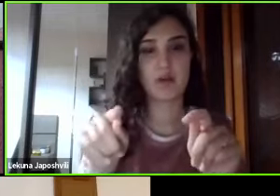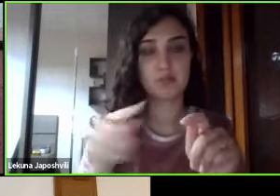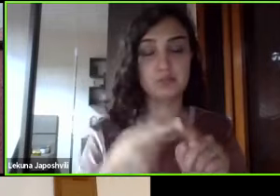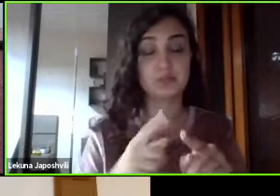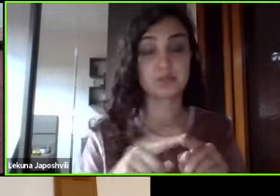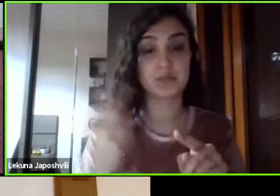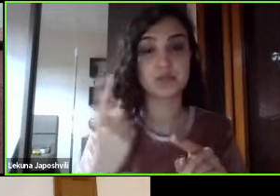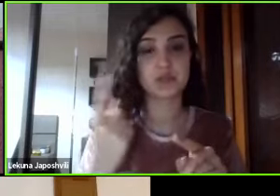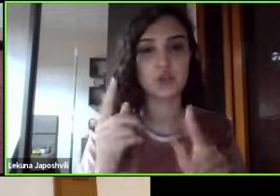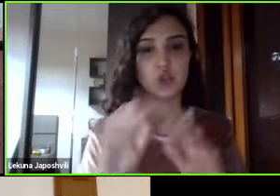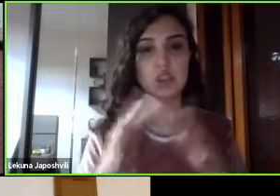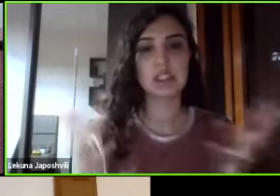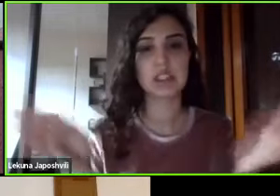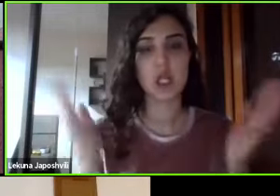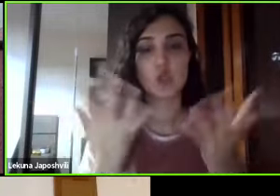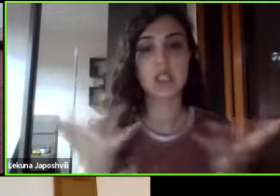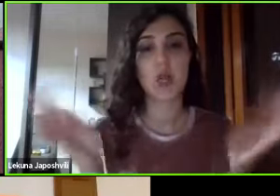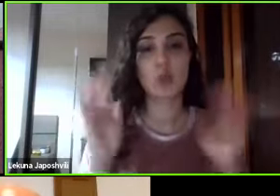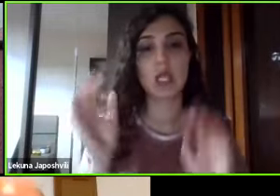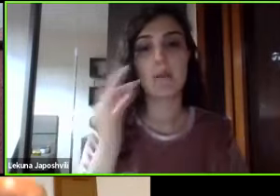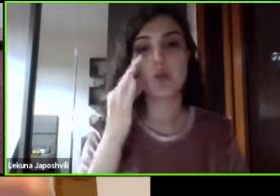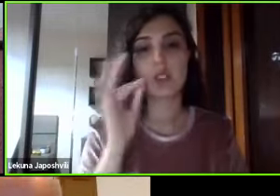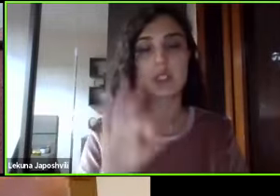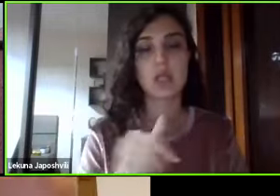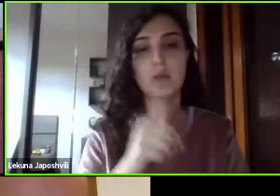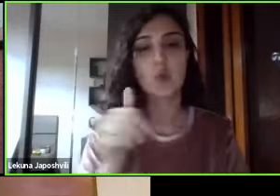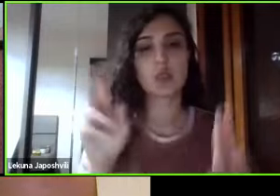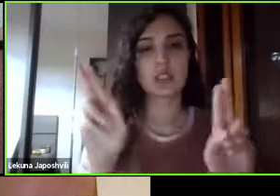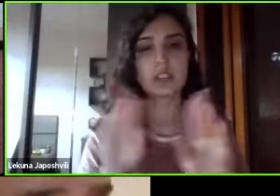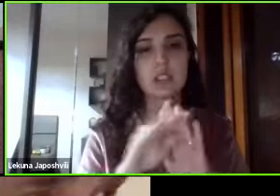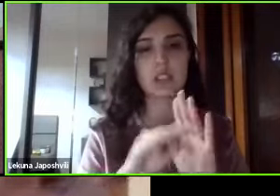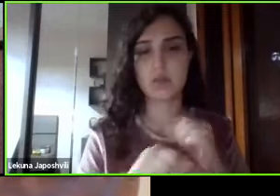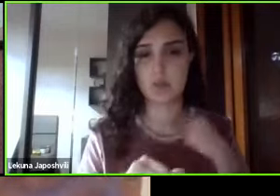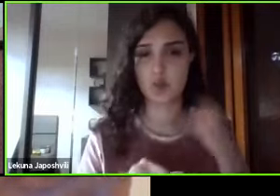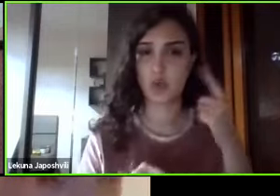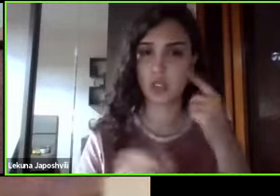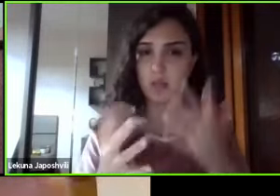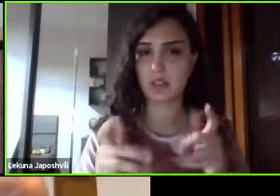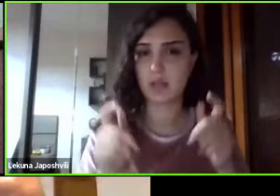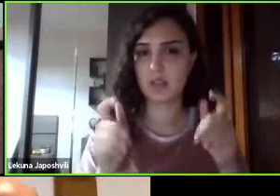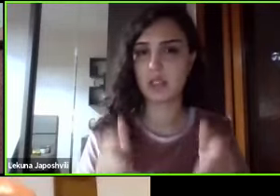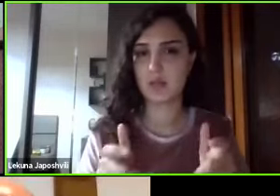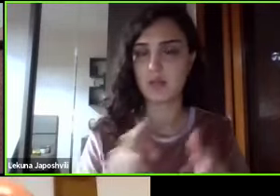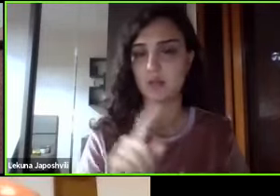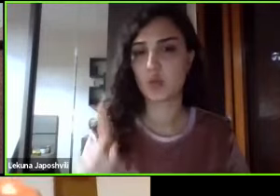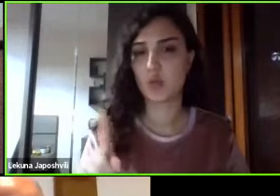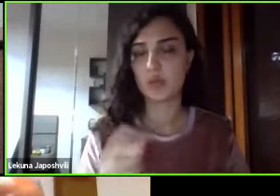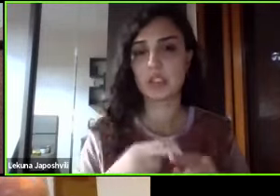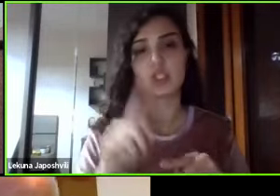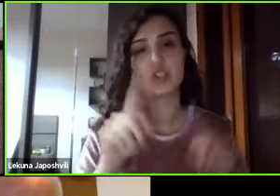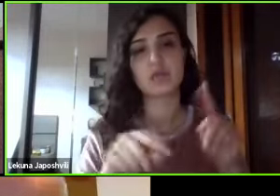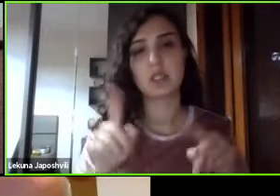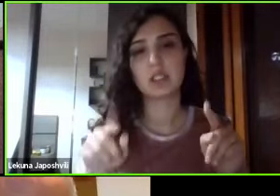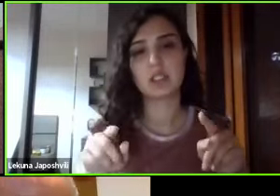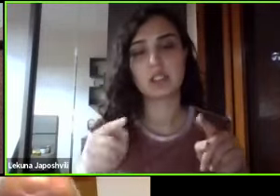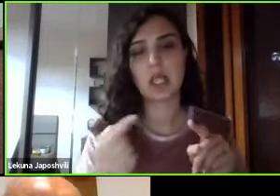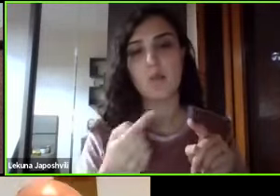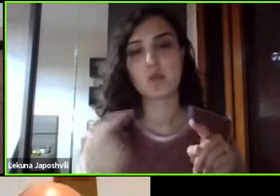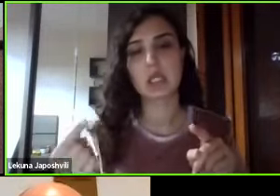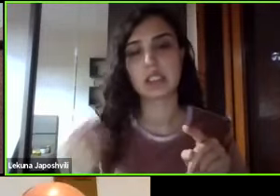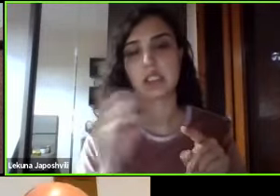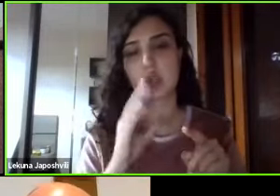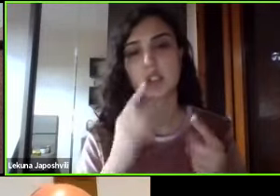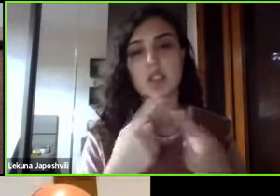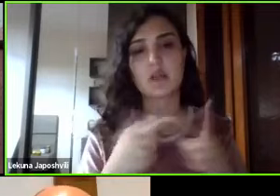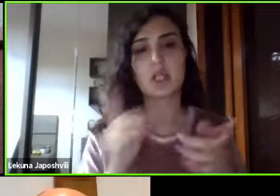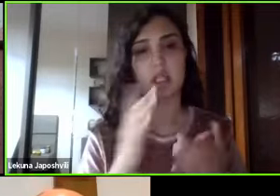პირველივე სოციალური გამოცდილება, როგორც წესი, ნუ მე მგონია დამეთანხმებით, რომ ეს იშვიათი გამონაკლისია, როცა სხვანაირად